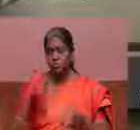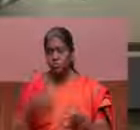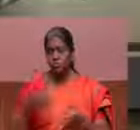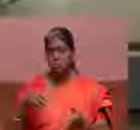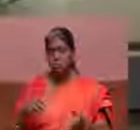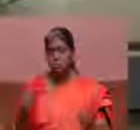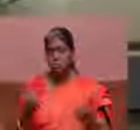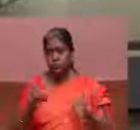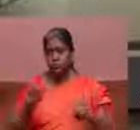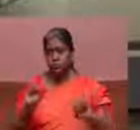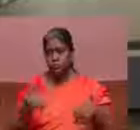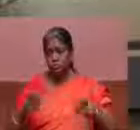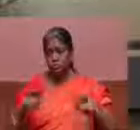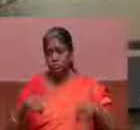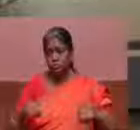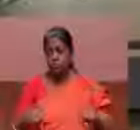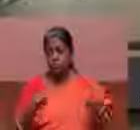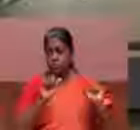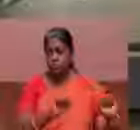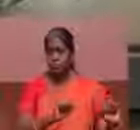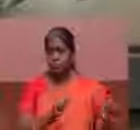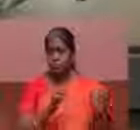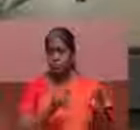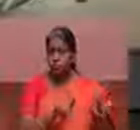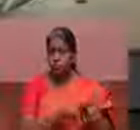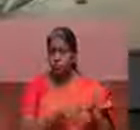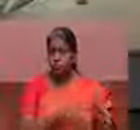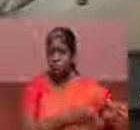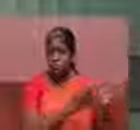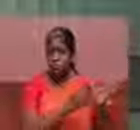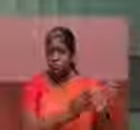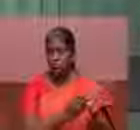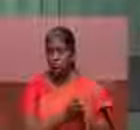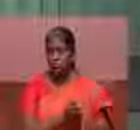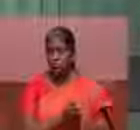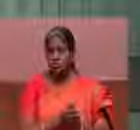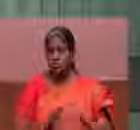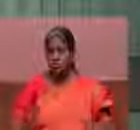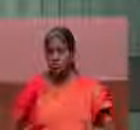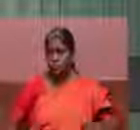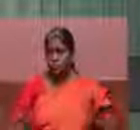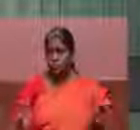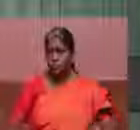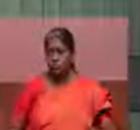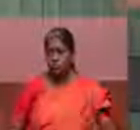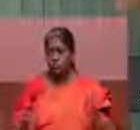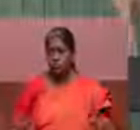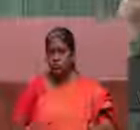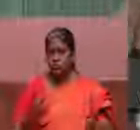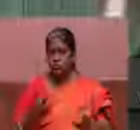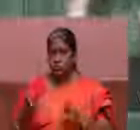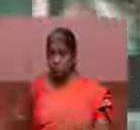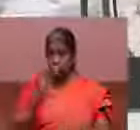வசதியும் வீல்சேர் வசதியும் முன்கூட்டியே ஏற்பாடு செய்திருக்க